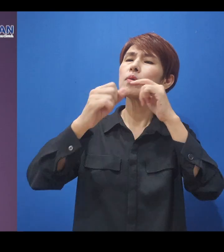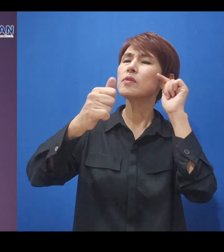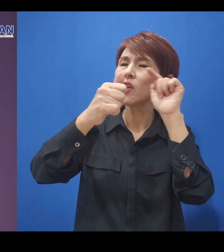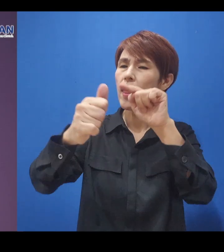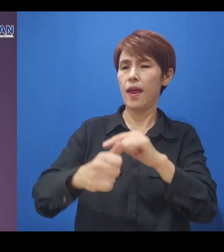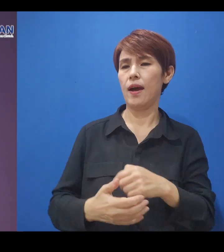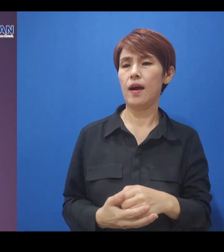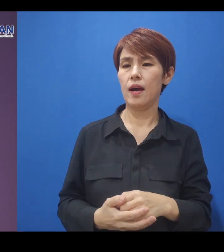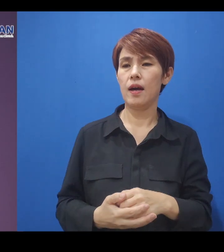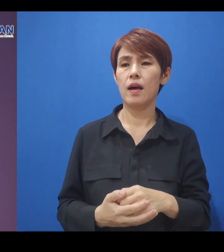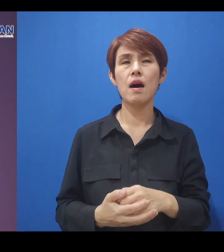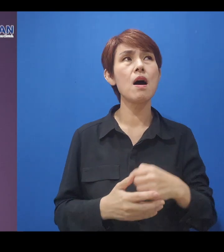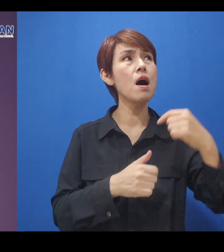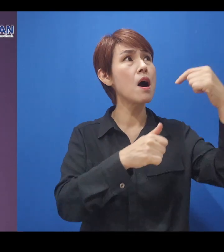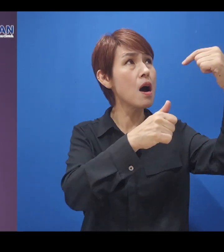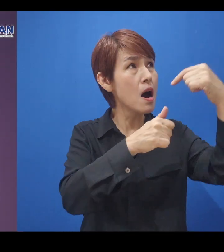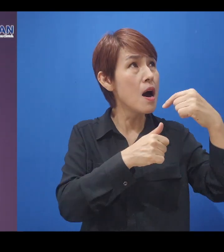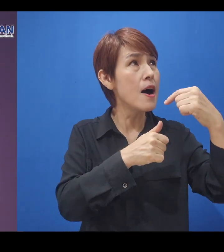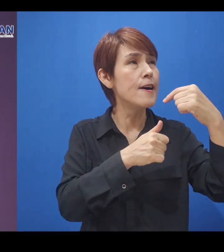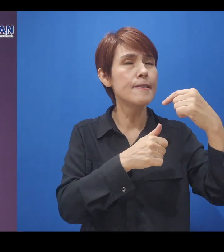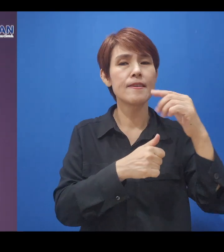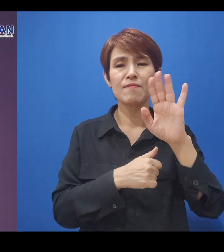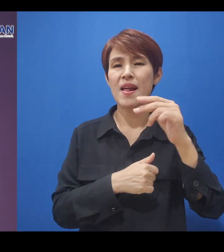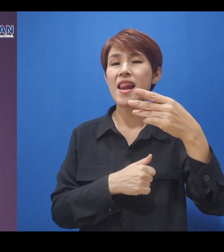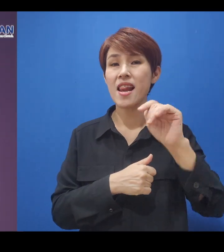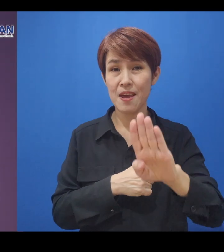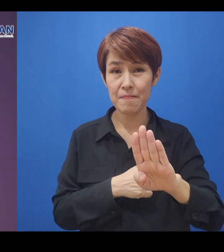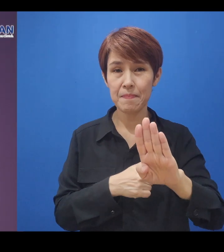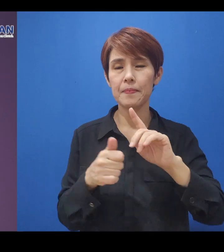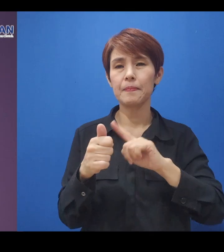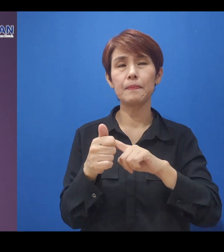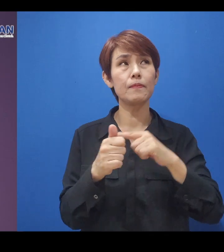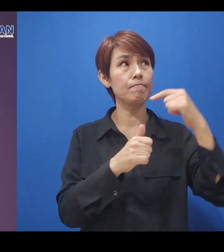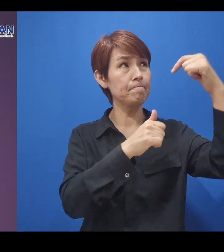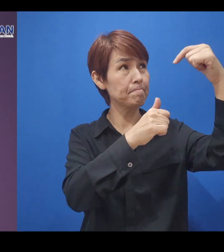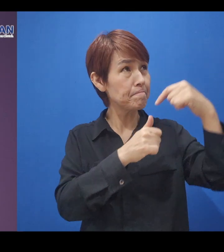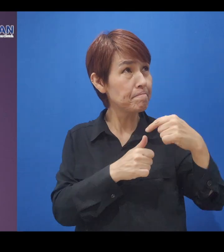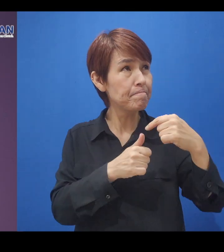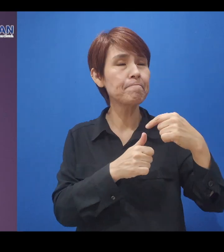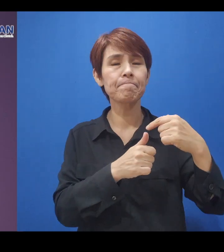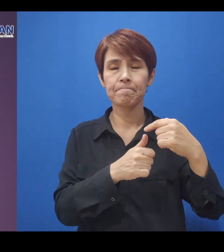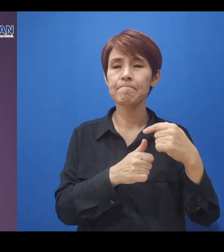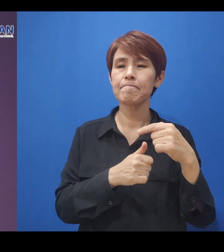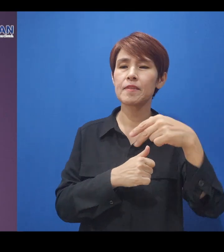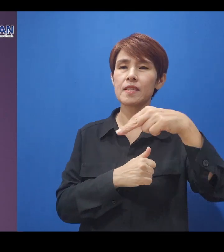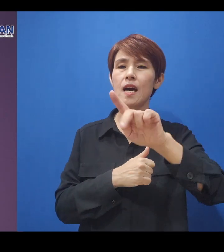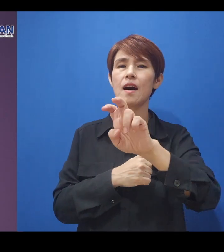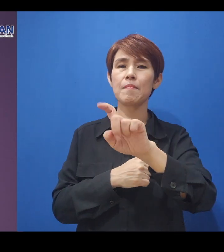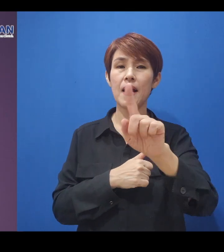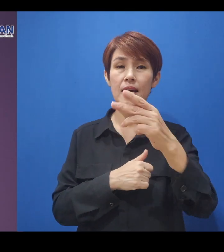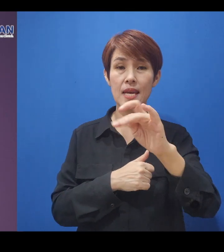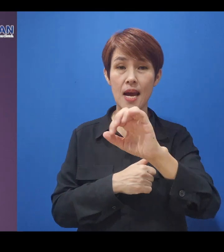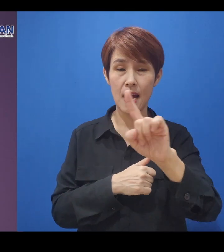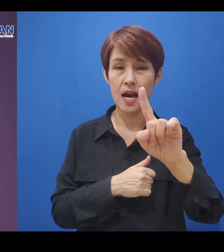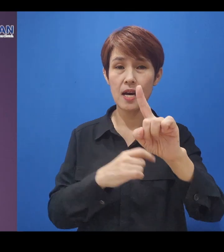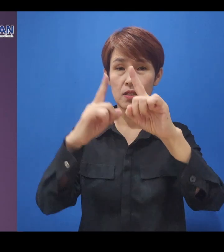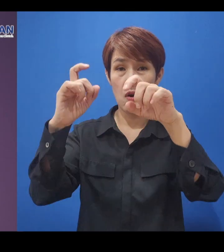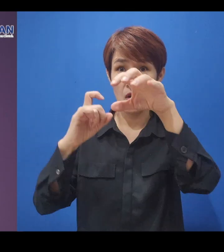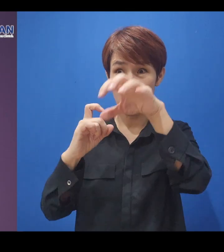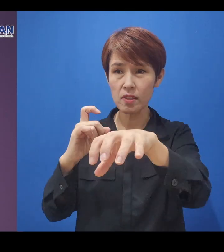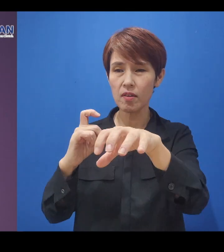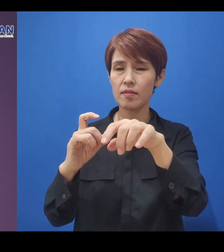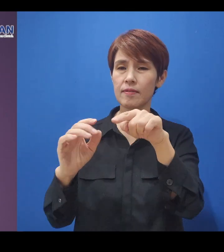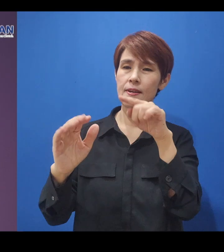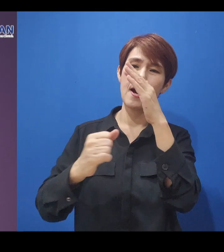전해라. 그래서 빌립은 주의 부르심을 따라 사마리아 성에서도 하나님의